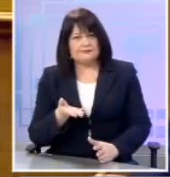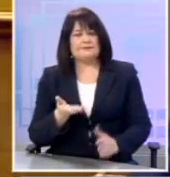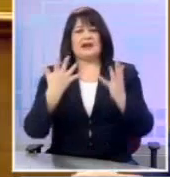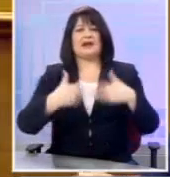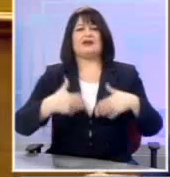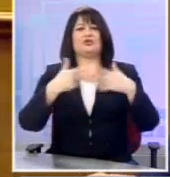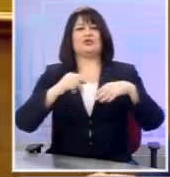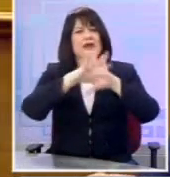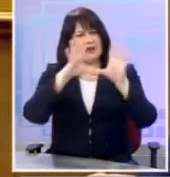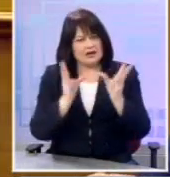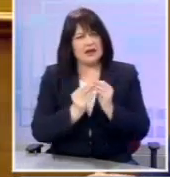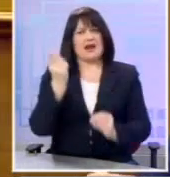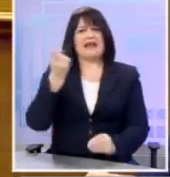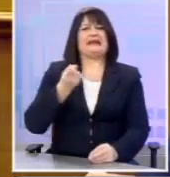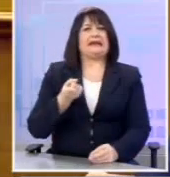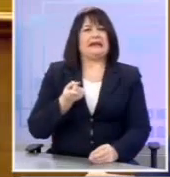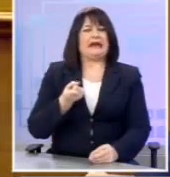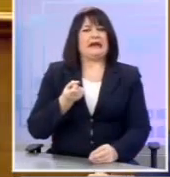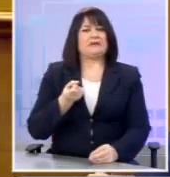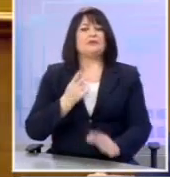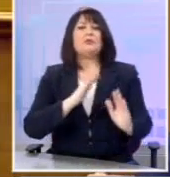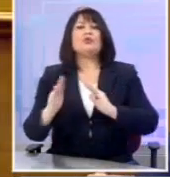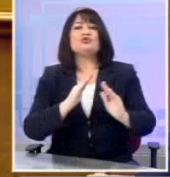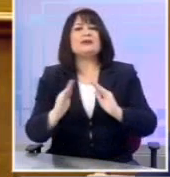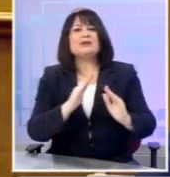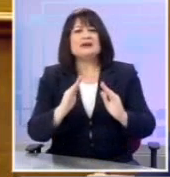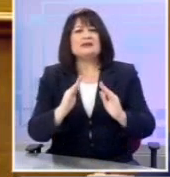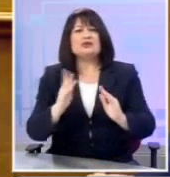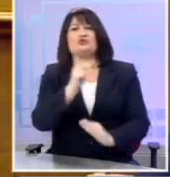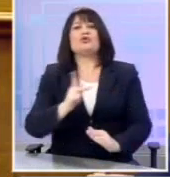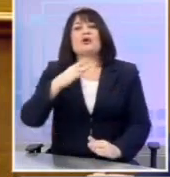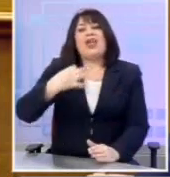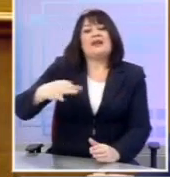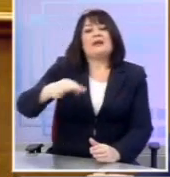με ενιαία κριτήρια και να προστατεύει πρωτίστως τους κοινωνικά αδύναμους?